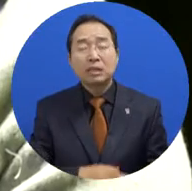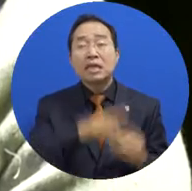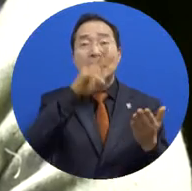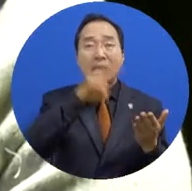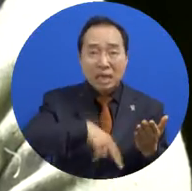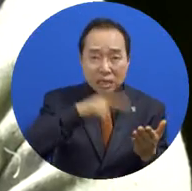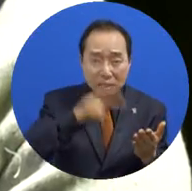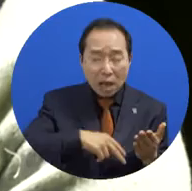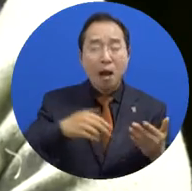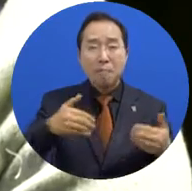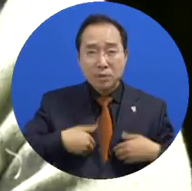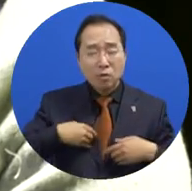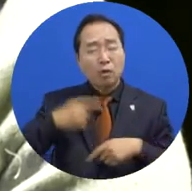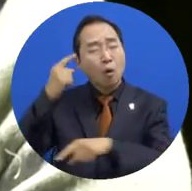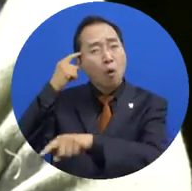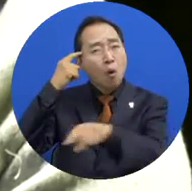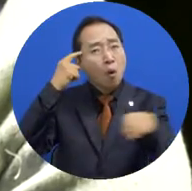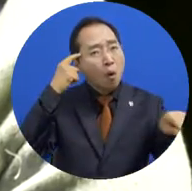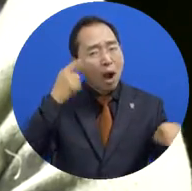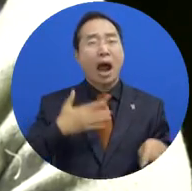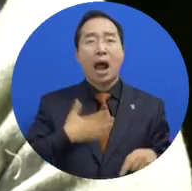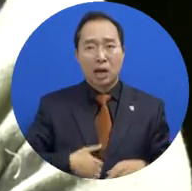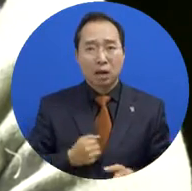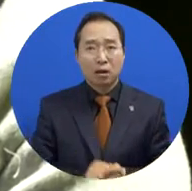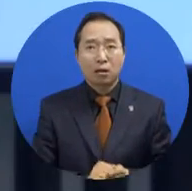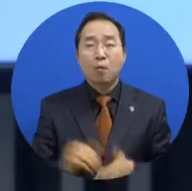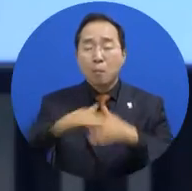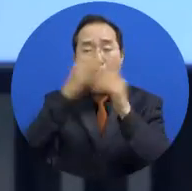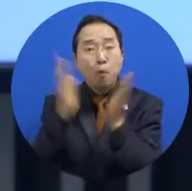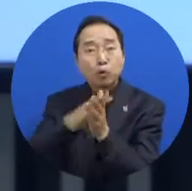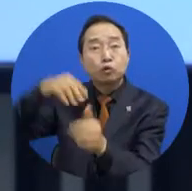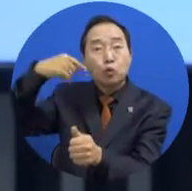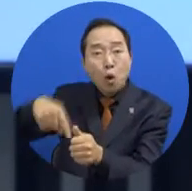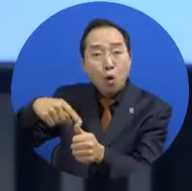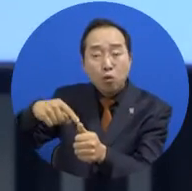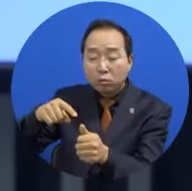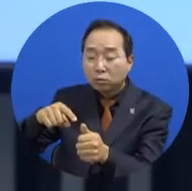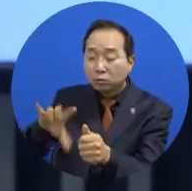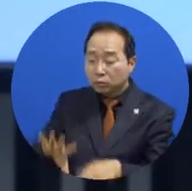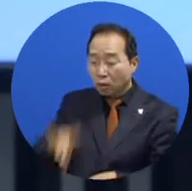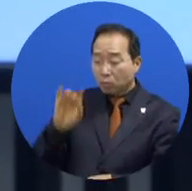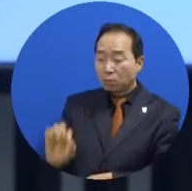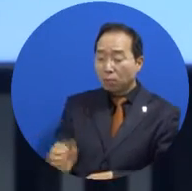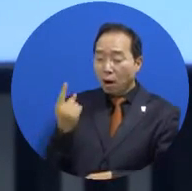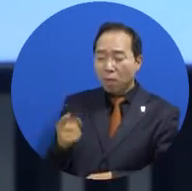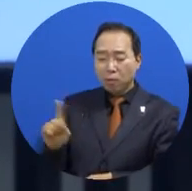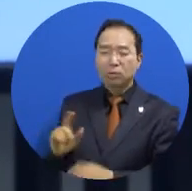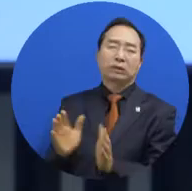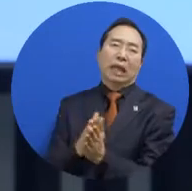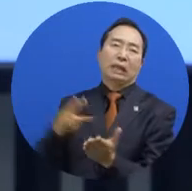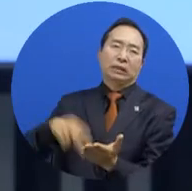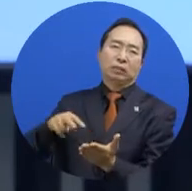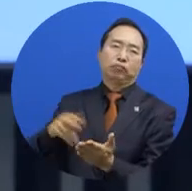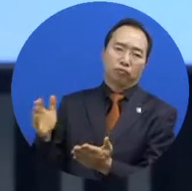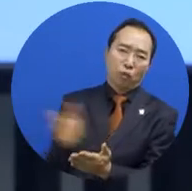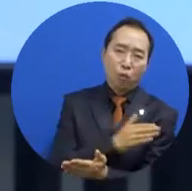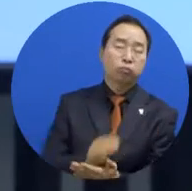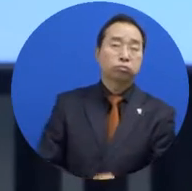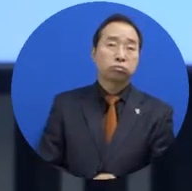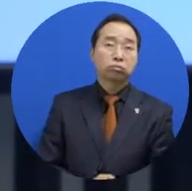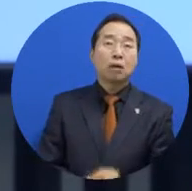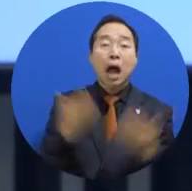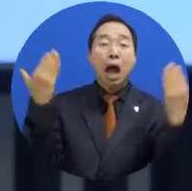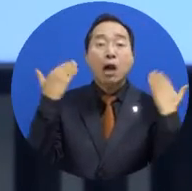그래서 읽는다는 이제 공감대가 확산이 됐어요. 그리고 모든 교육은 책을 읽는 거 아닙니까? 어떤